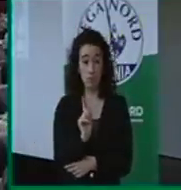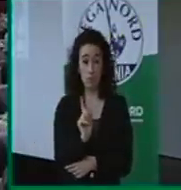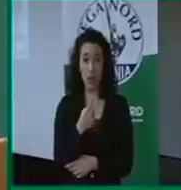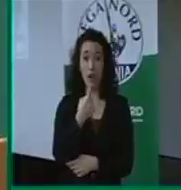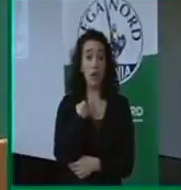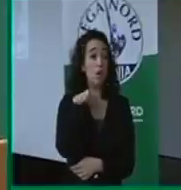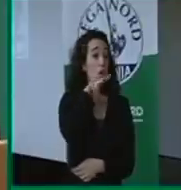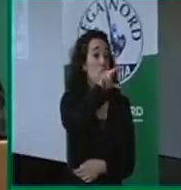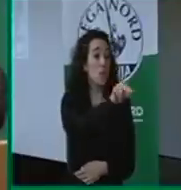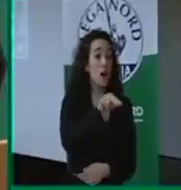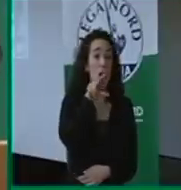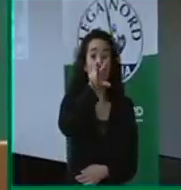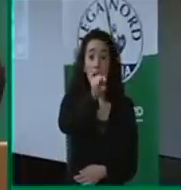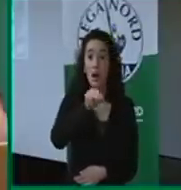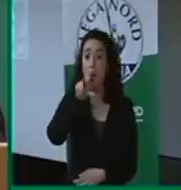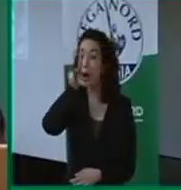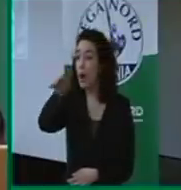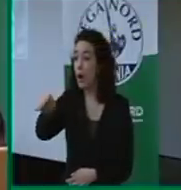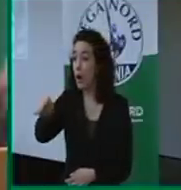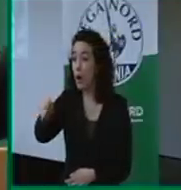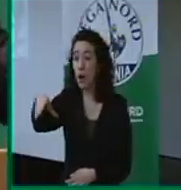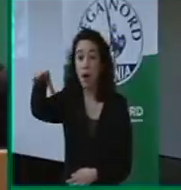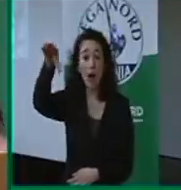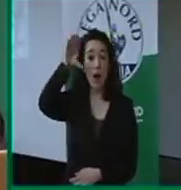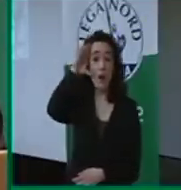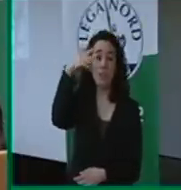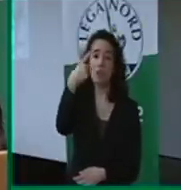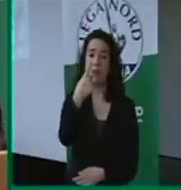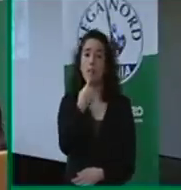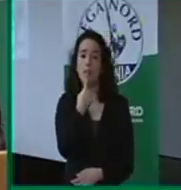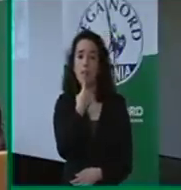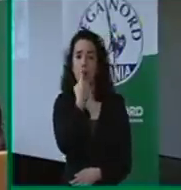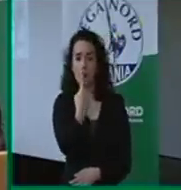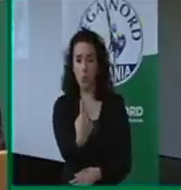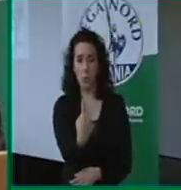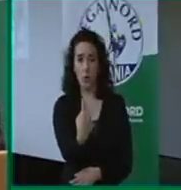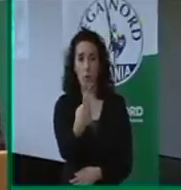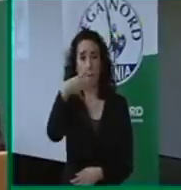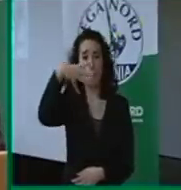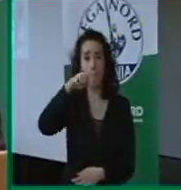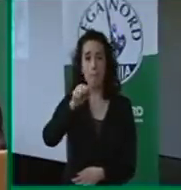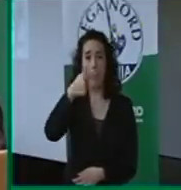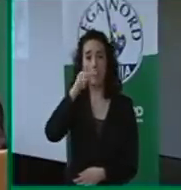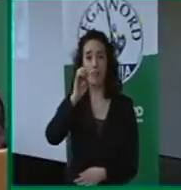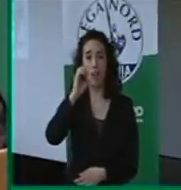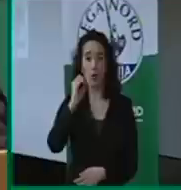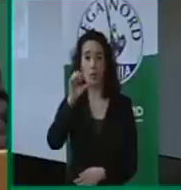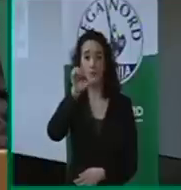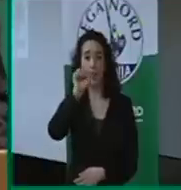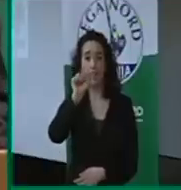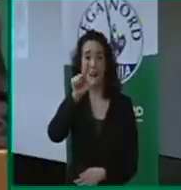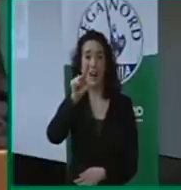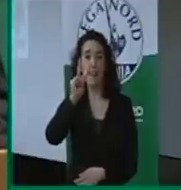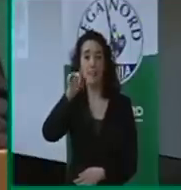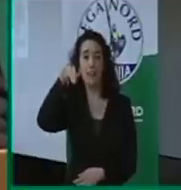tutti e mi ha ascoltato uno Matteo Salvini per cui non c'è